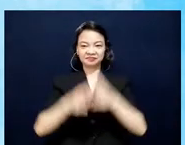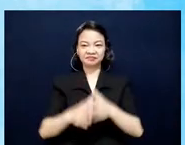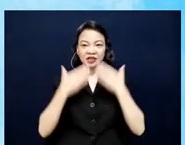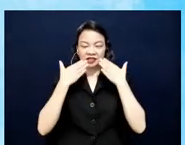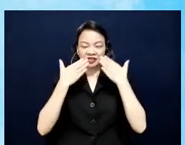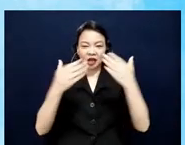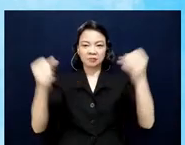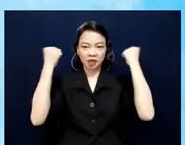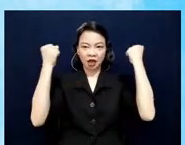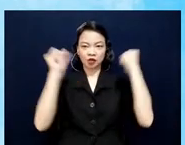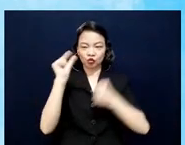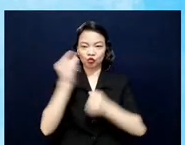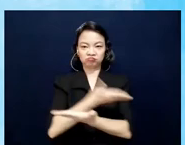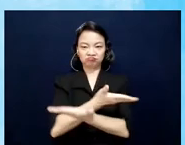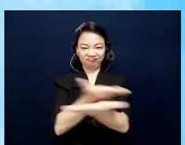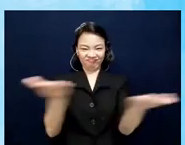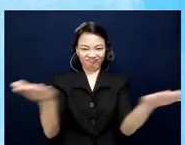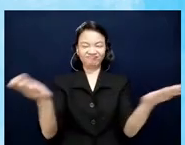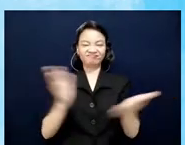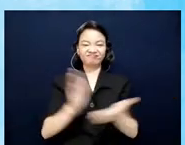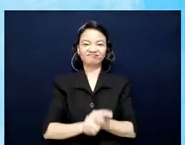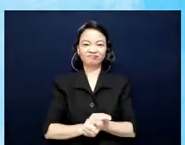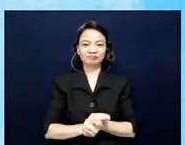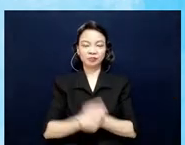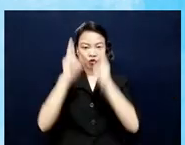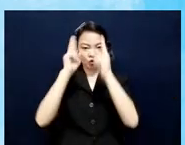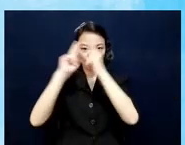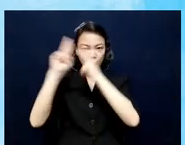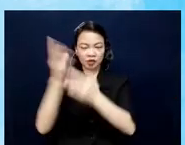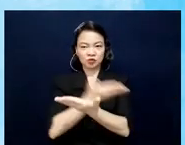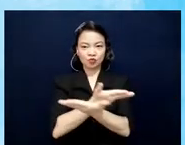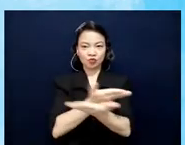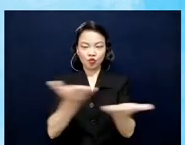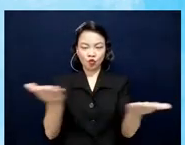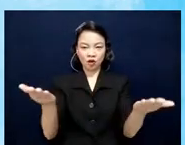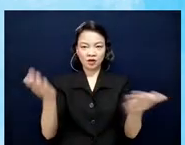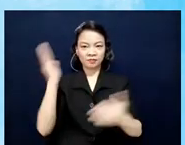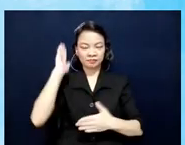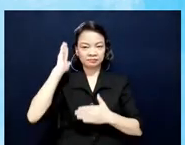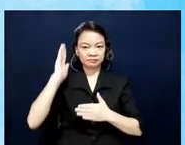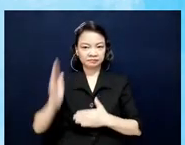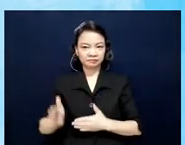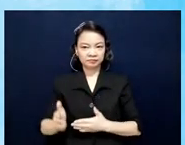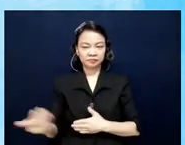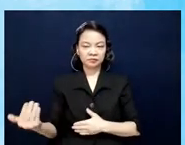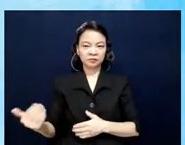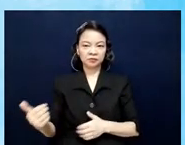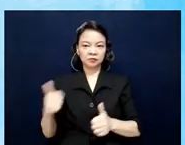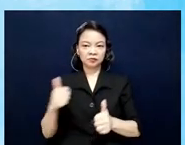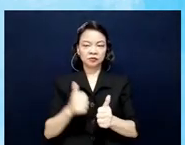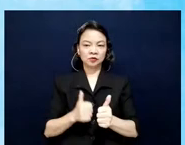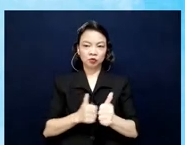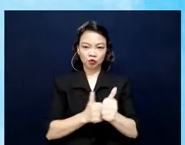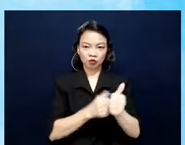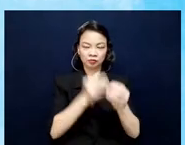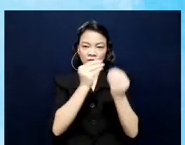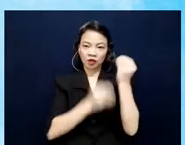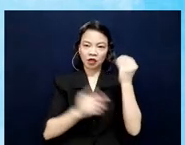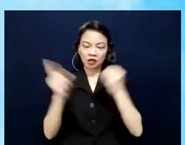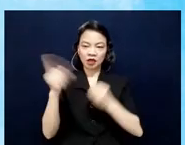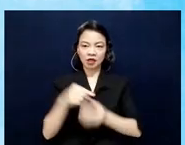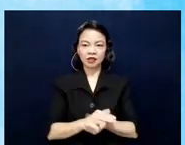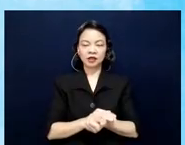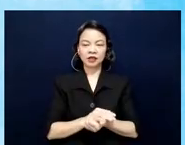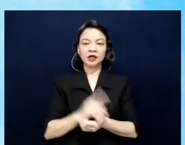semua. Yang terhormat para panelis serta peserta, baik perwakilan dari pemerintah nasional